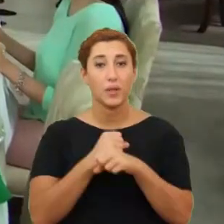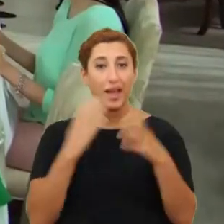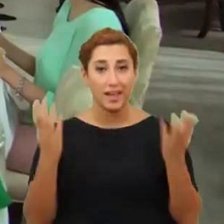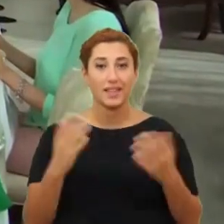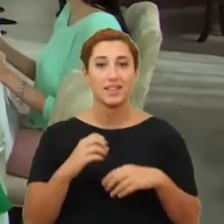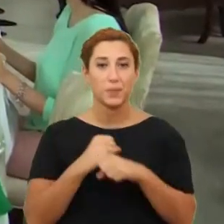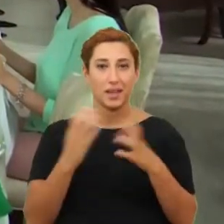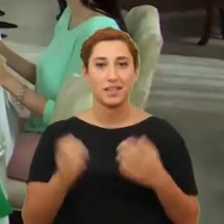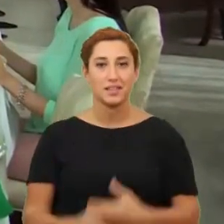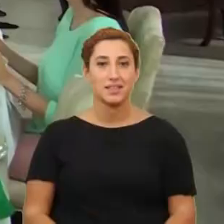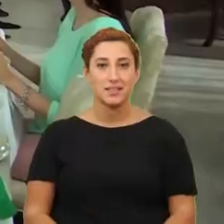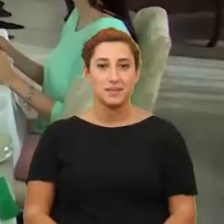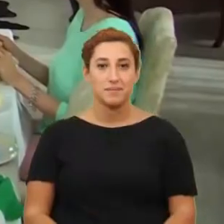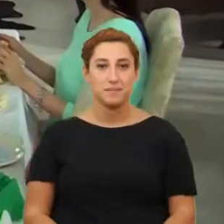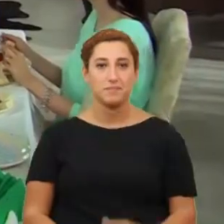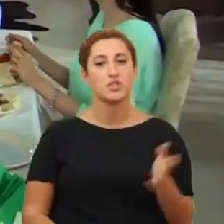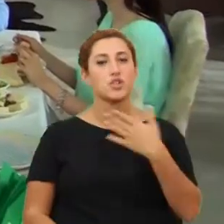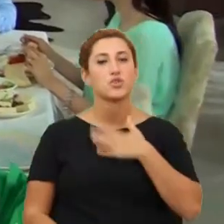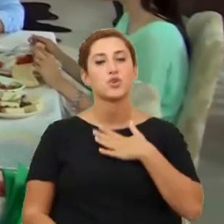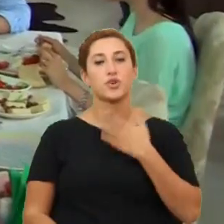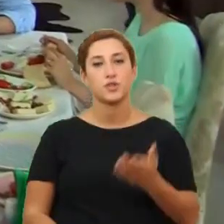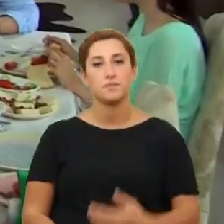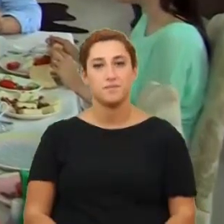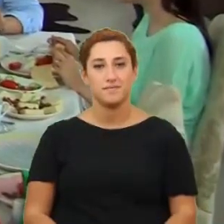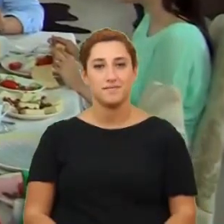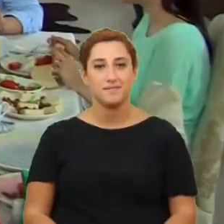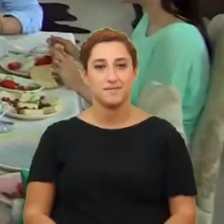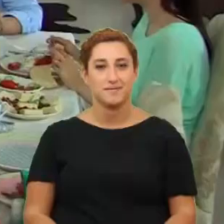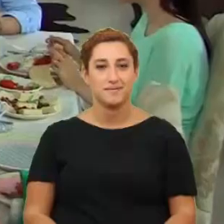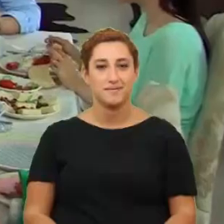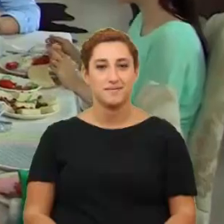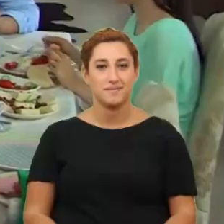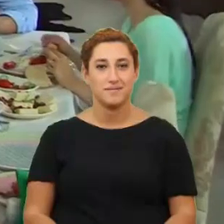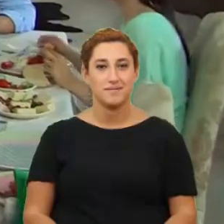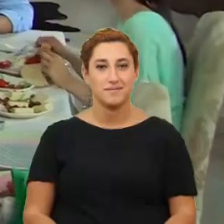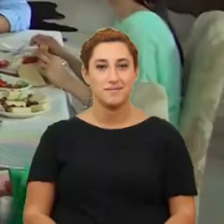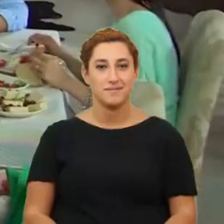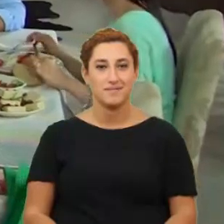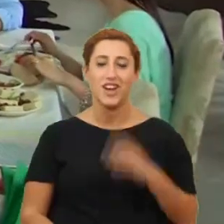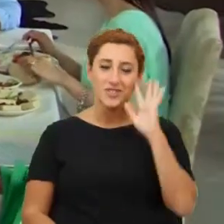Günaydın. Günaydın. Geç canım. Ay.